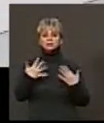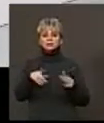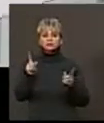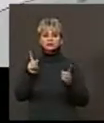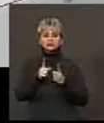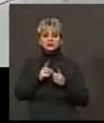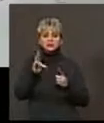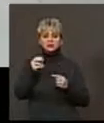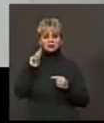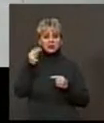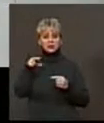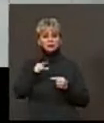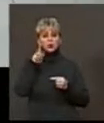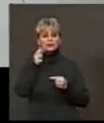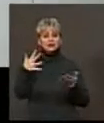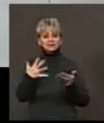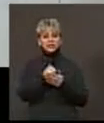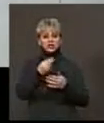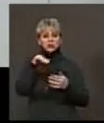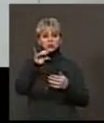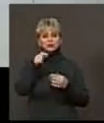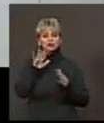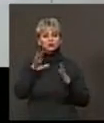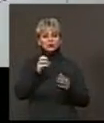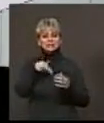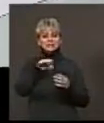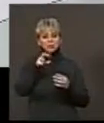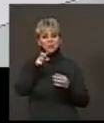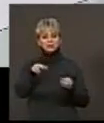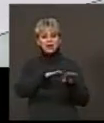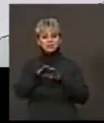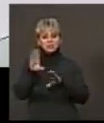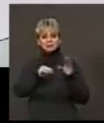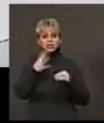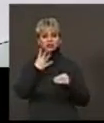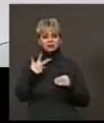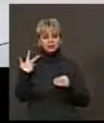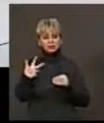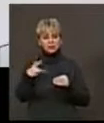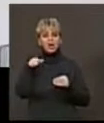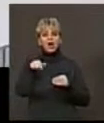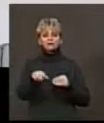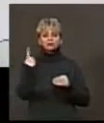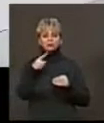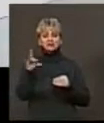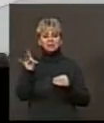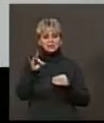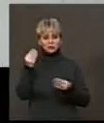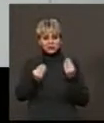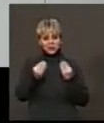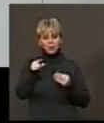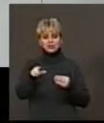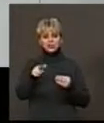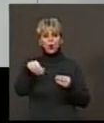Нижнем Тагиле «Кондоры» дважды обыграли юниоров, но только в серии буллитов с одинаковым счетом 4-3. А вот в первом ростовском матче